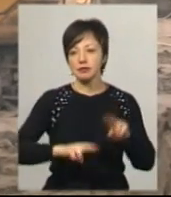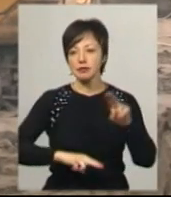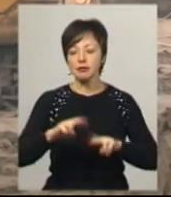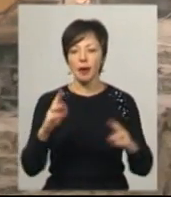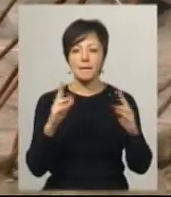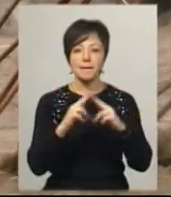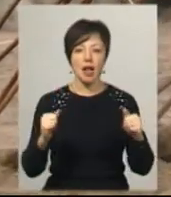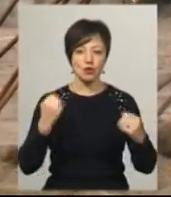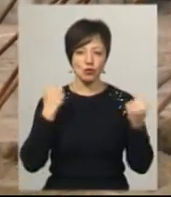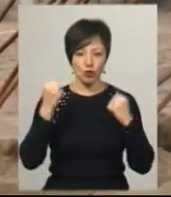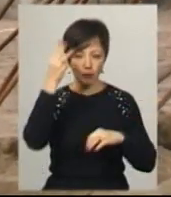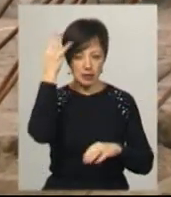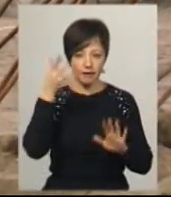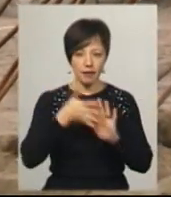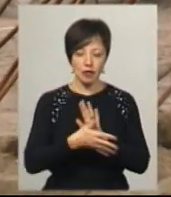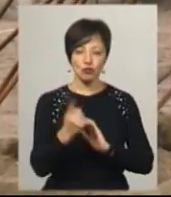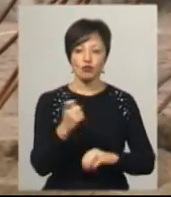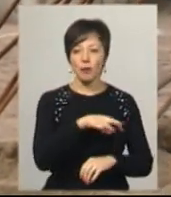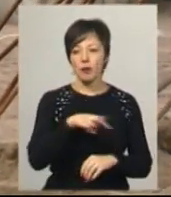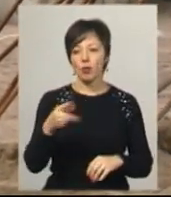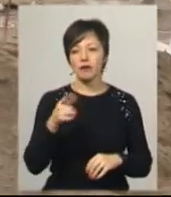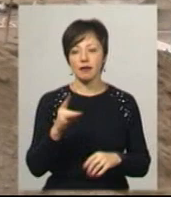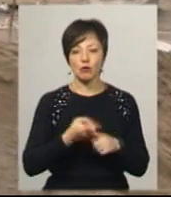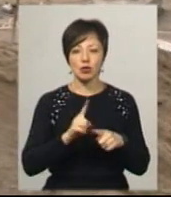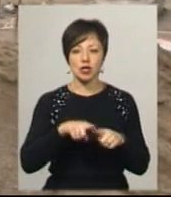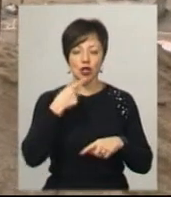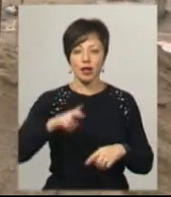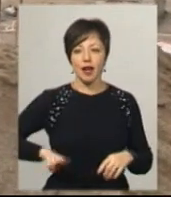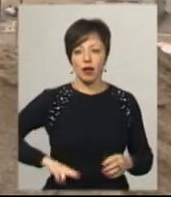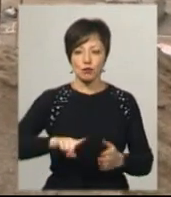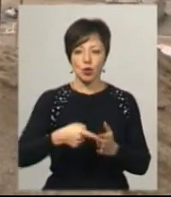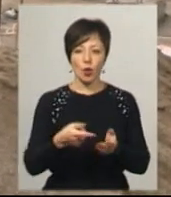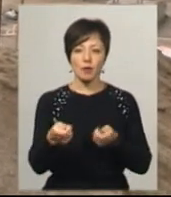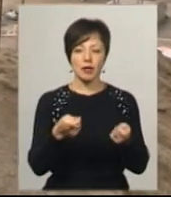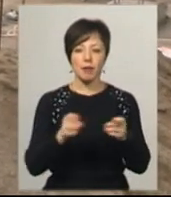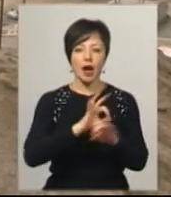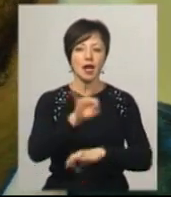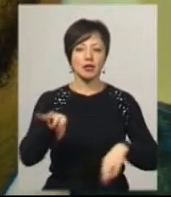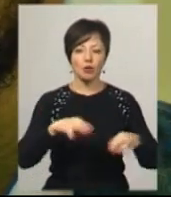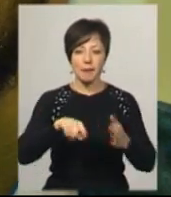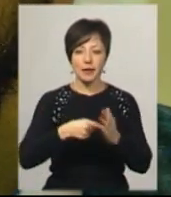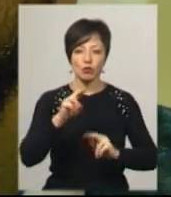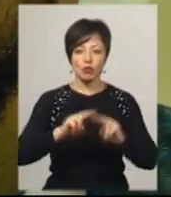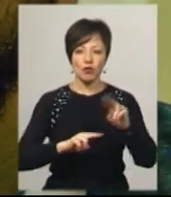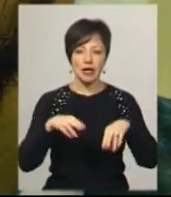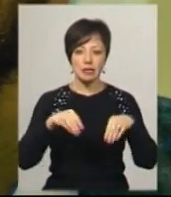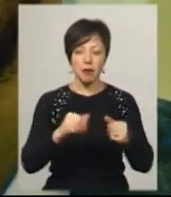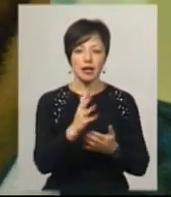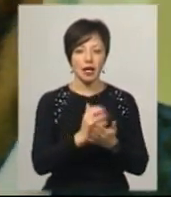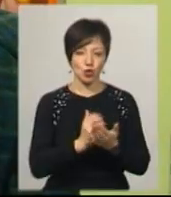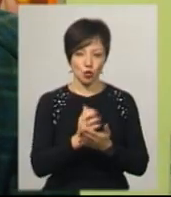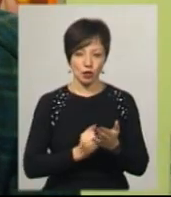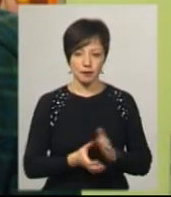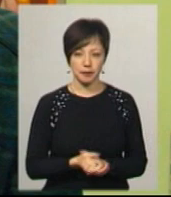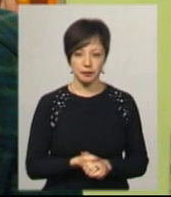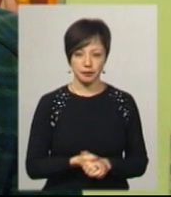спорту у Хмельницькому цього року витратили 100 мільйонів гривень. Про це каже директор міського департаменту архітектури, містобудування та земельних ресурсів